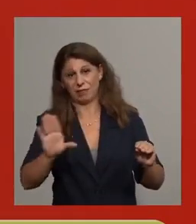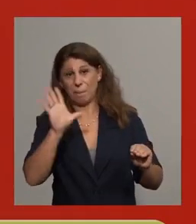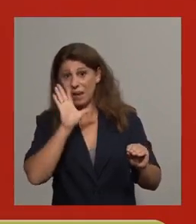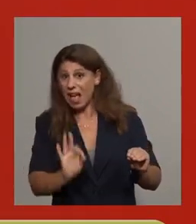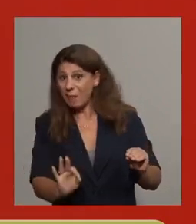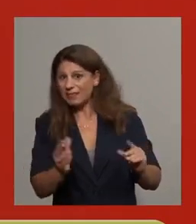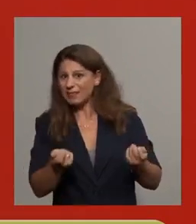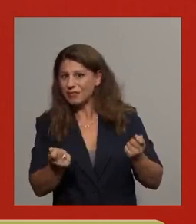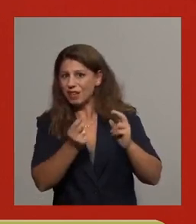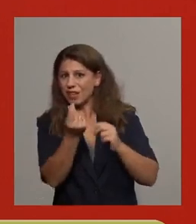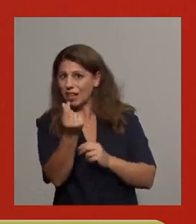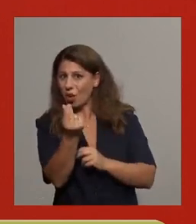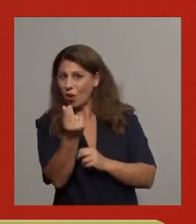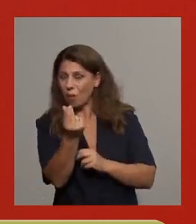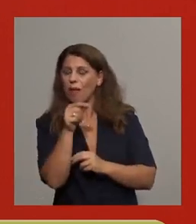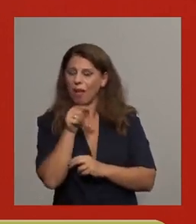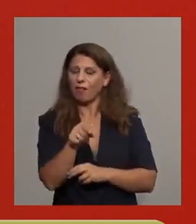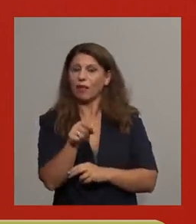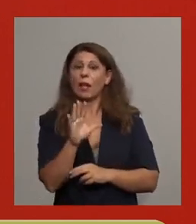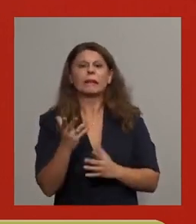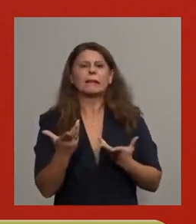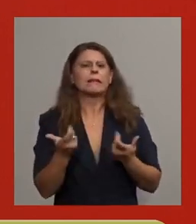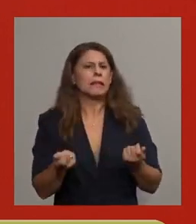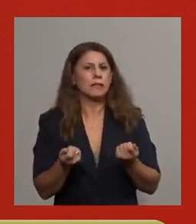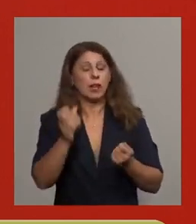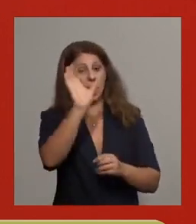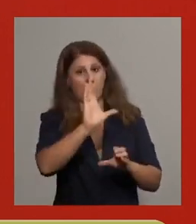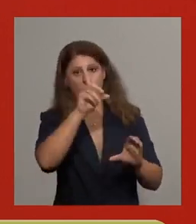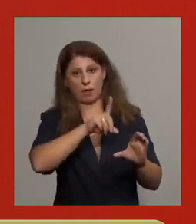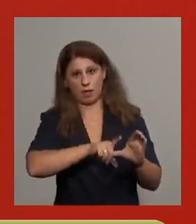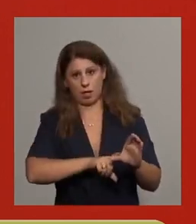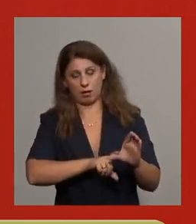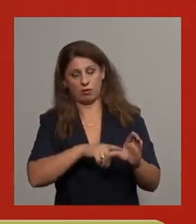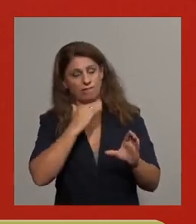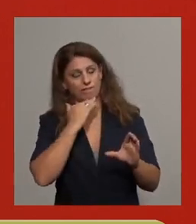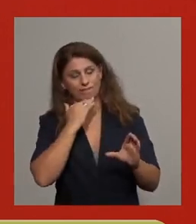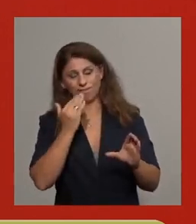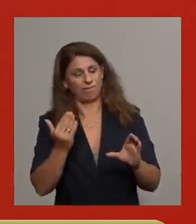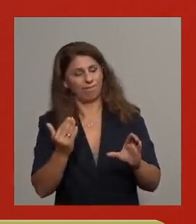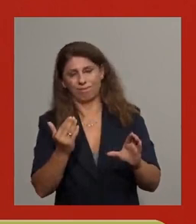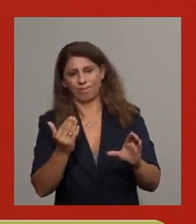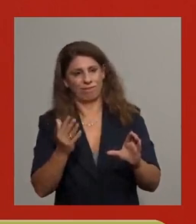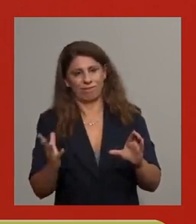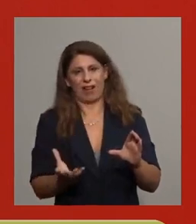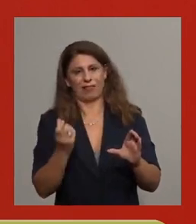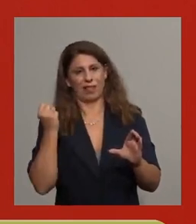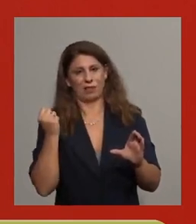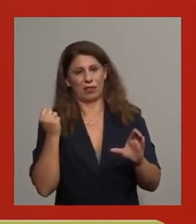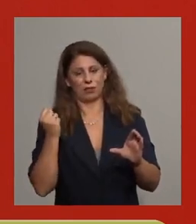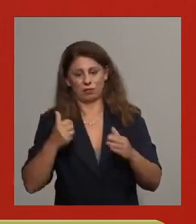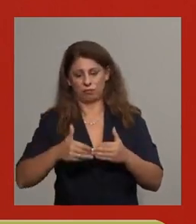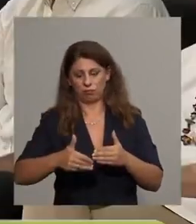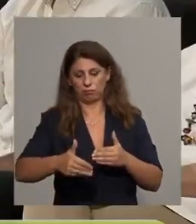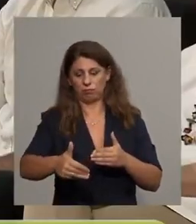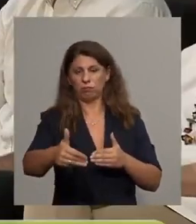της οικονομίας. Ποια είναι αυτά? Η Ευρωπαϊκή Ένωση αδυνατεί να διασφαλίσει τους